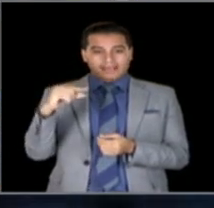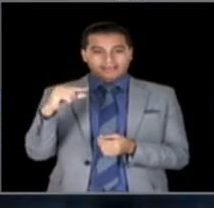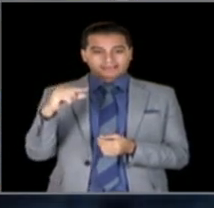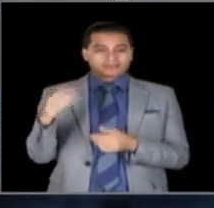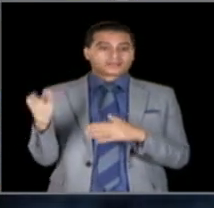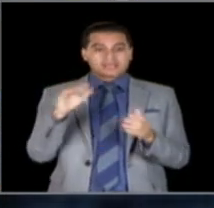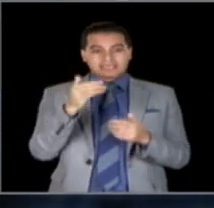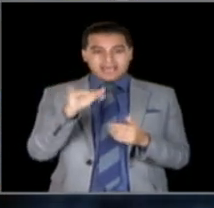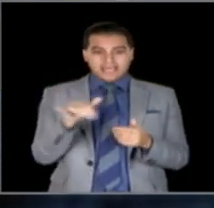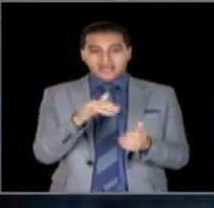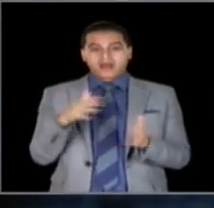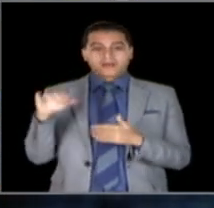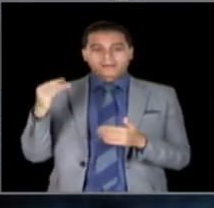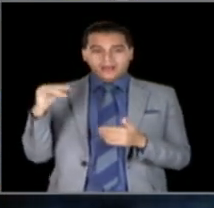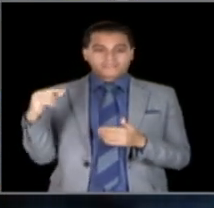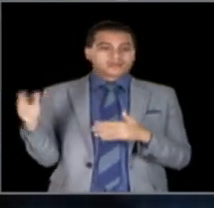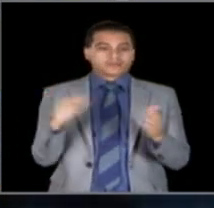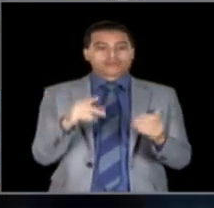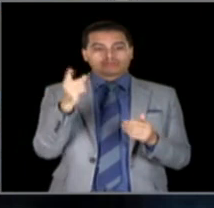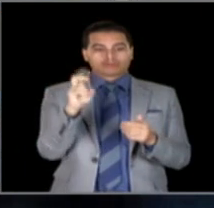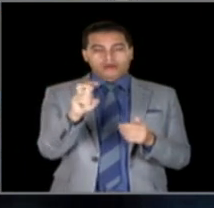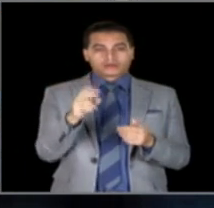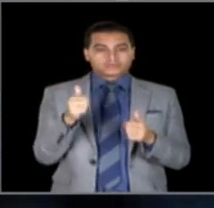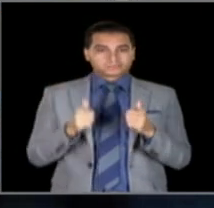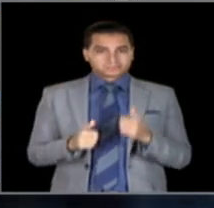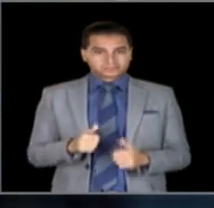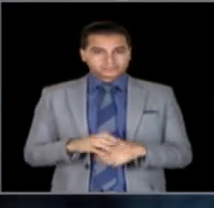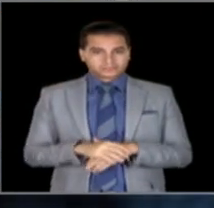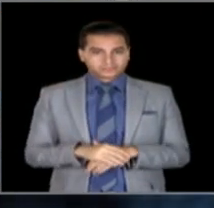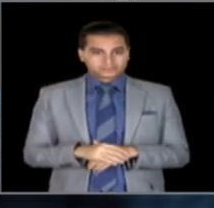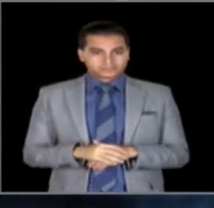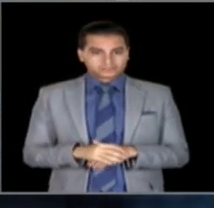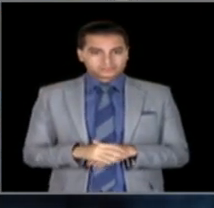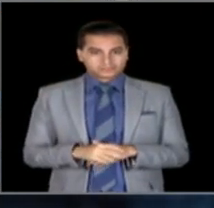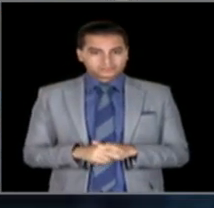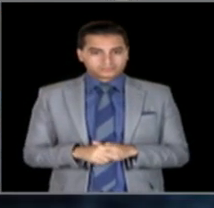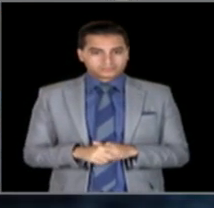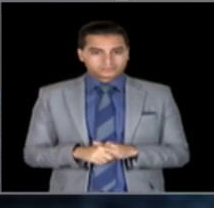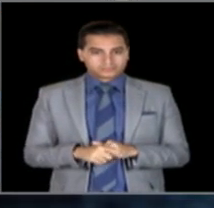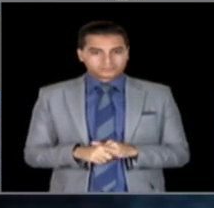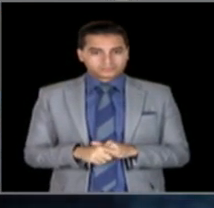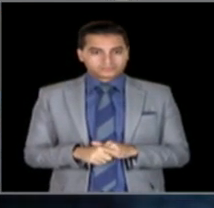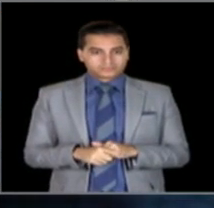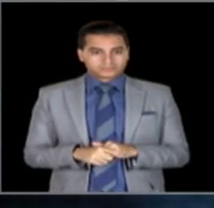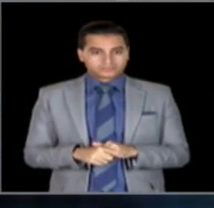أمجد الصبان، يحيى صفوت، محمد إسماعيل، طارق إمام.